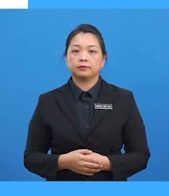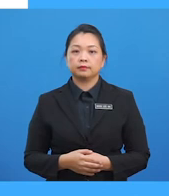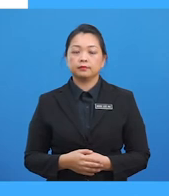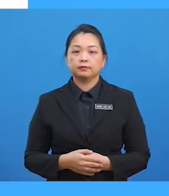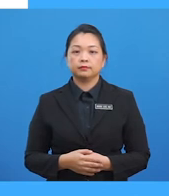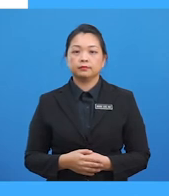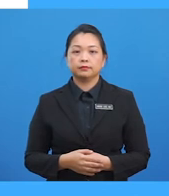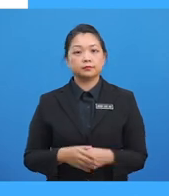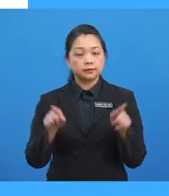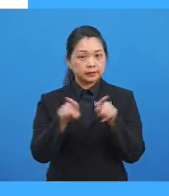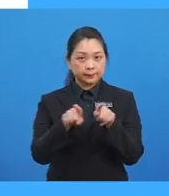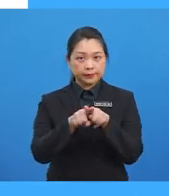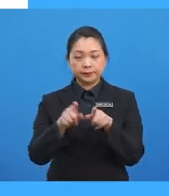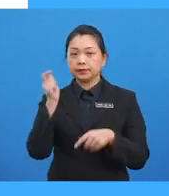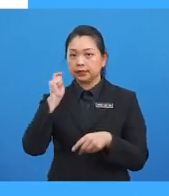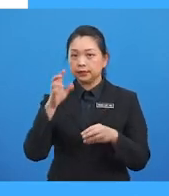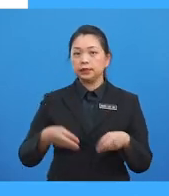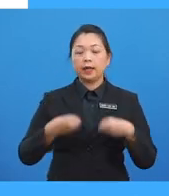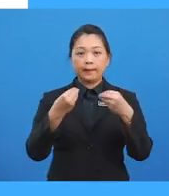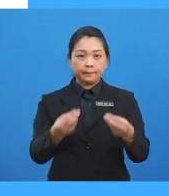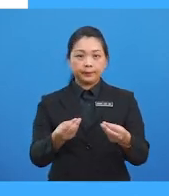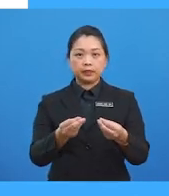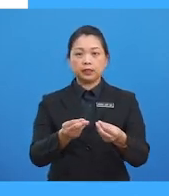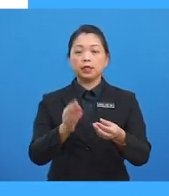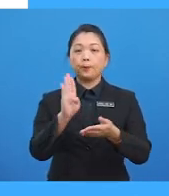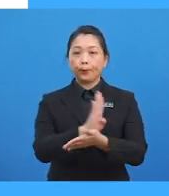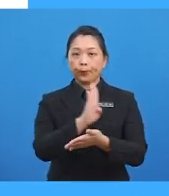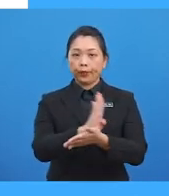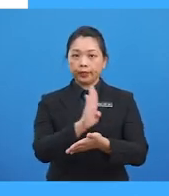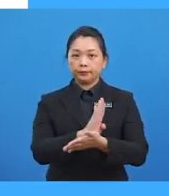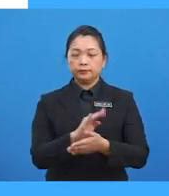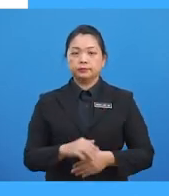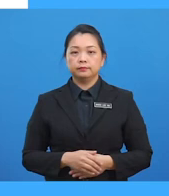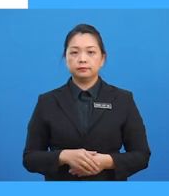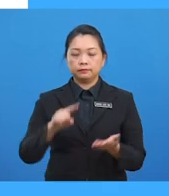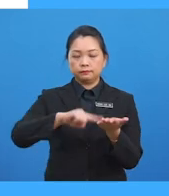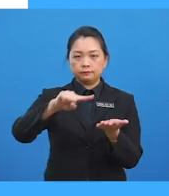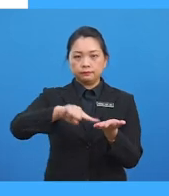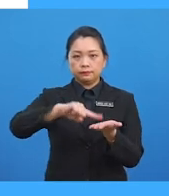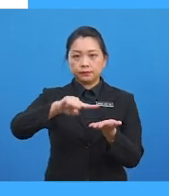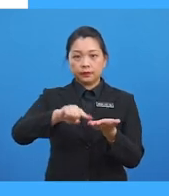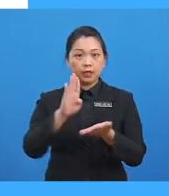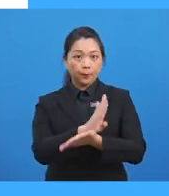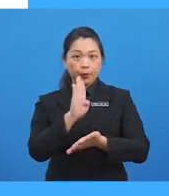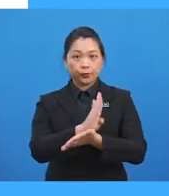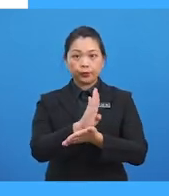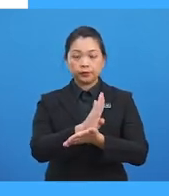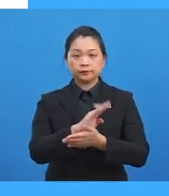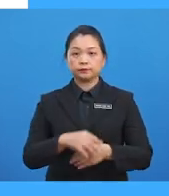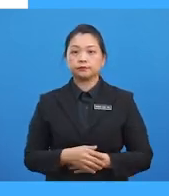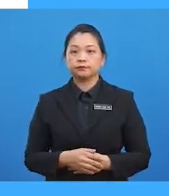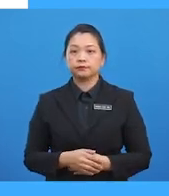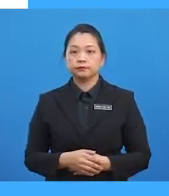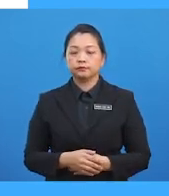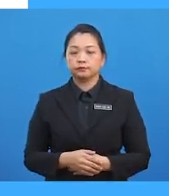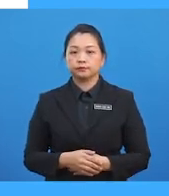perlindungan harta intelek daripada pereka cipta. Yang kedua, semakan borang permohonan